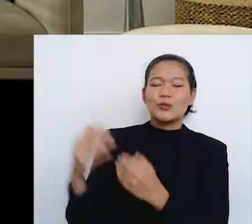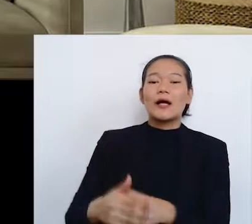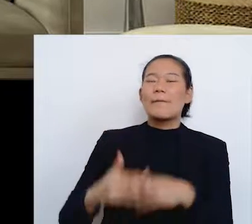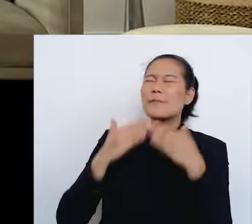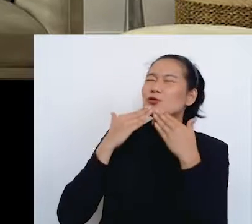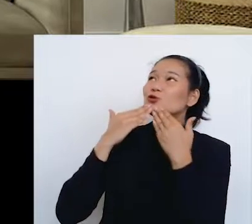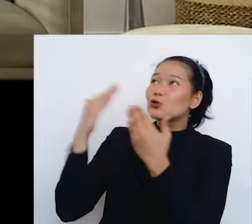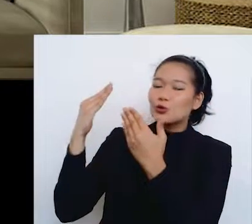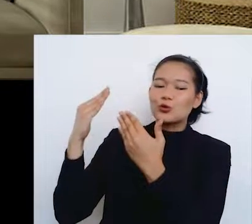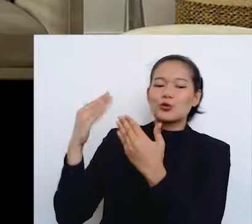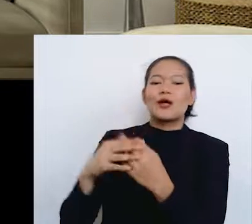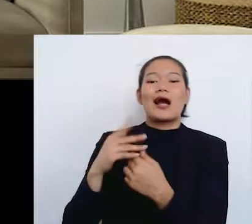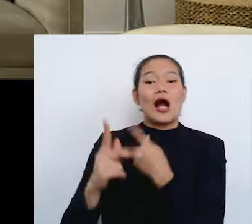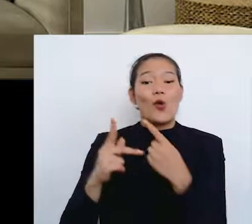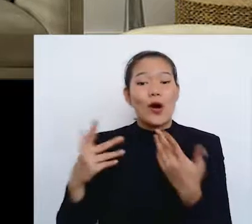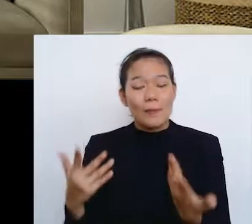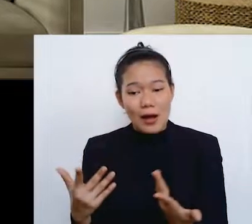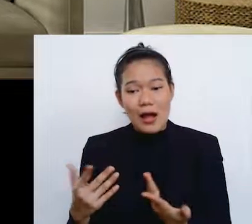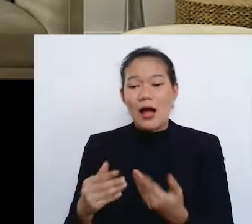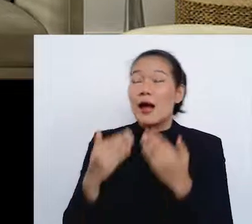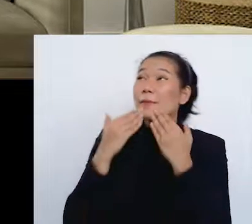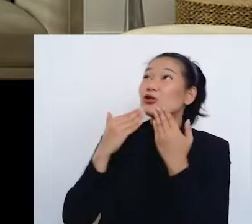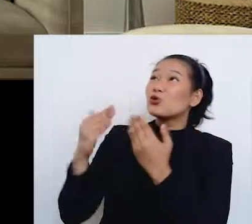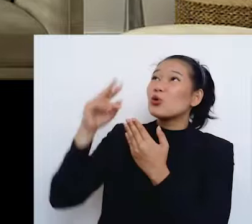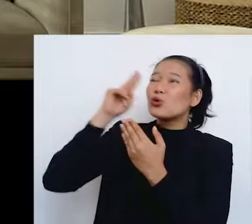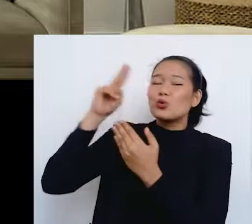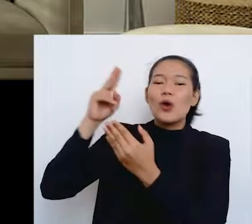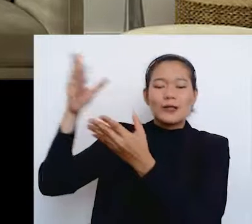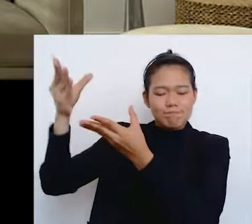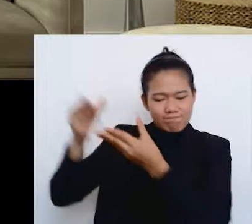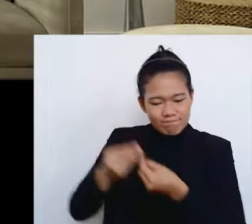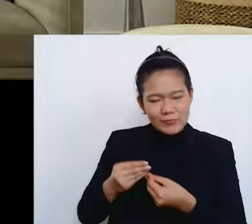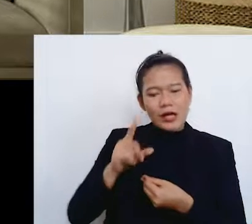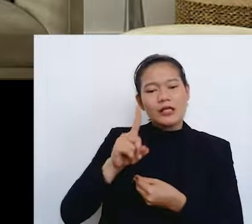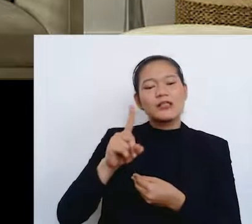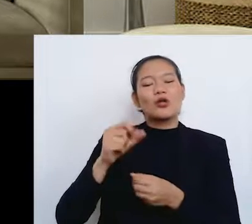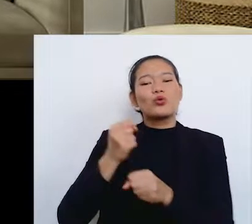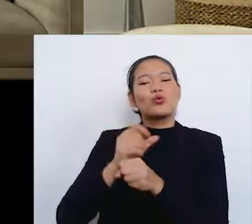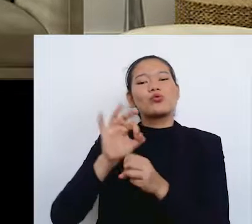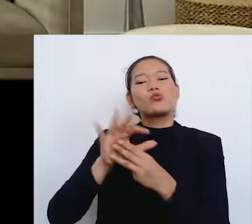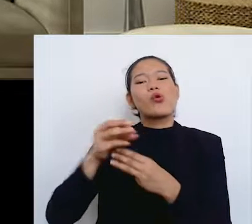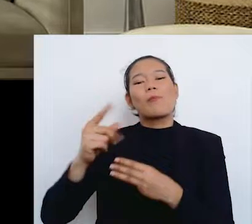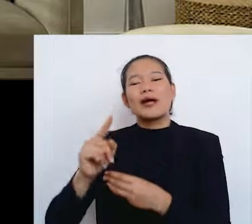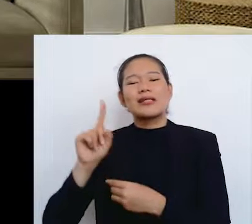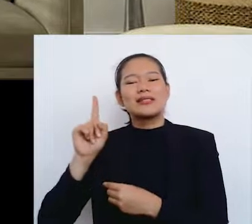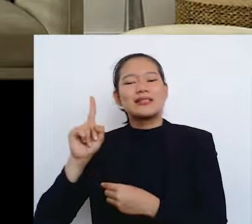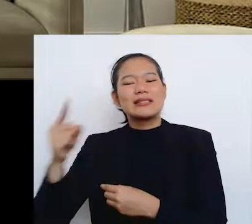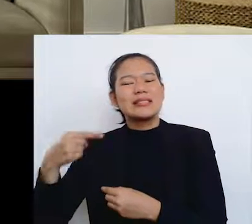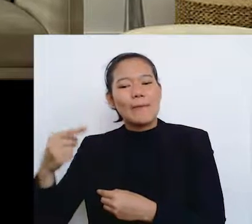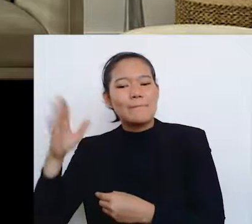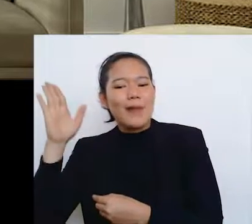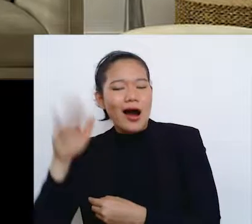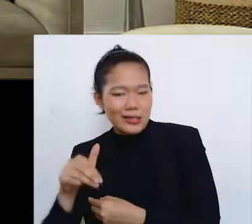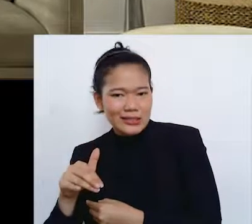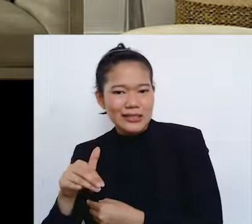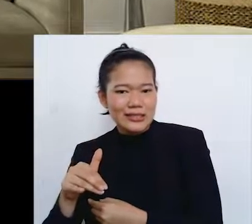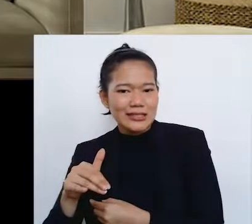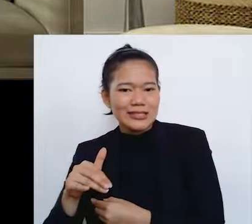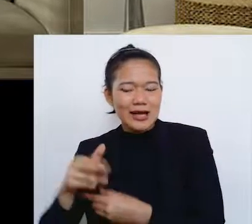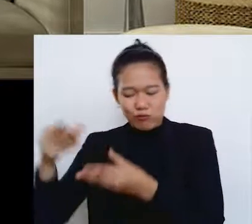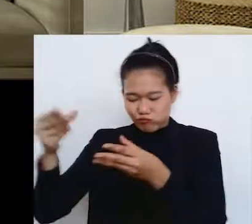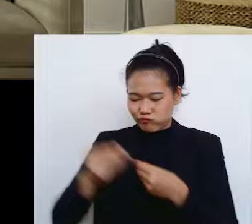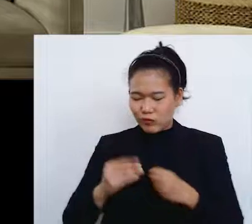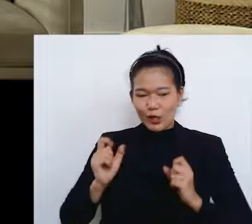bersyukur. Bersyukur jikalau dia memberi satu gomer setiap hari di